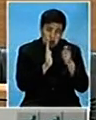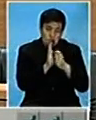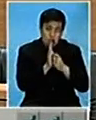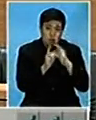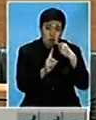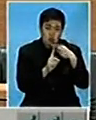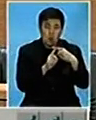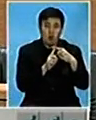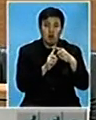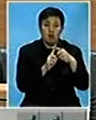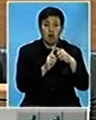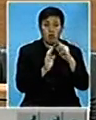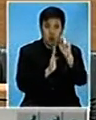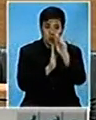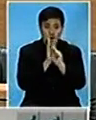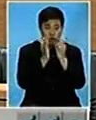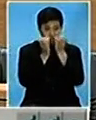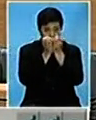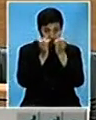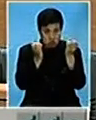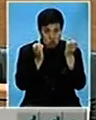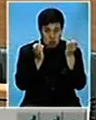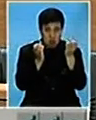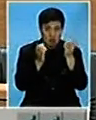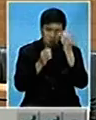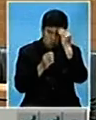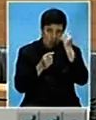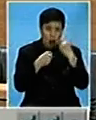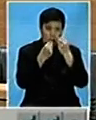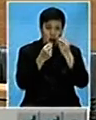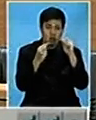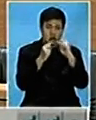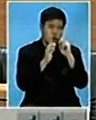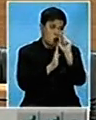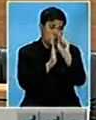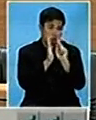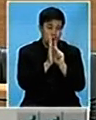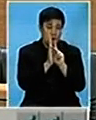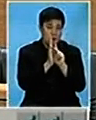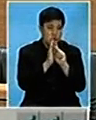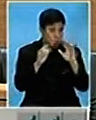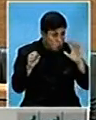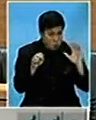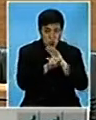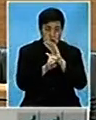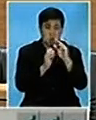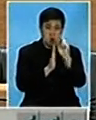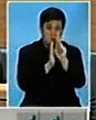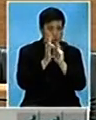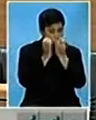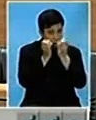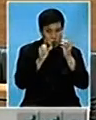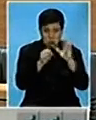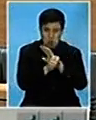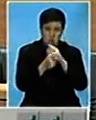เข้ากับกฎหมายรัฐธรรมนูญเพื่อให้เกิดการใช้กฎหมายรัฐธรรมนูญตอบ